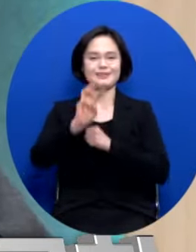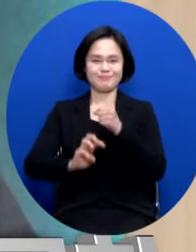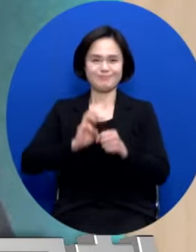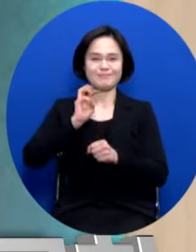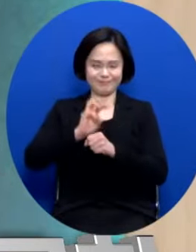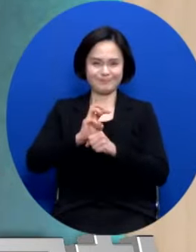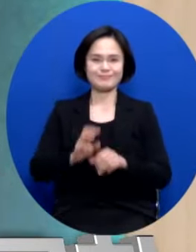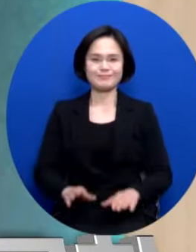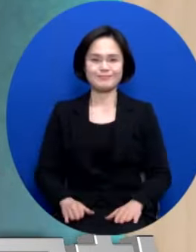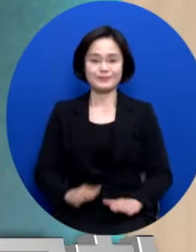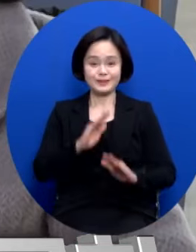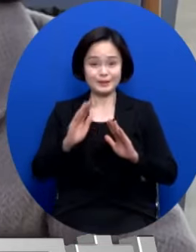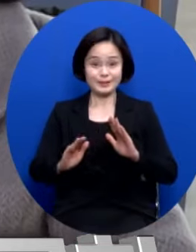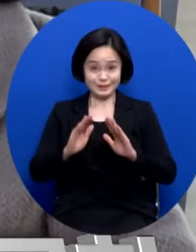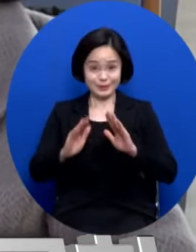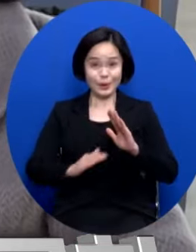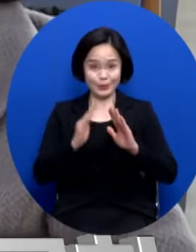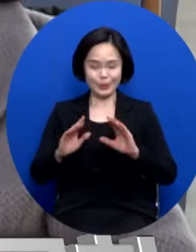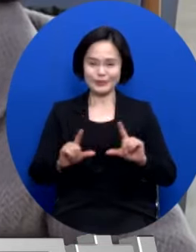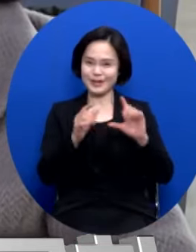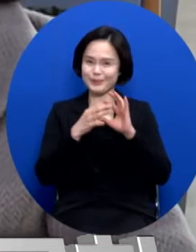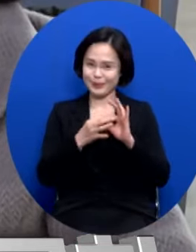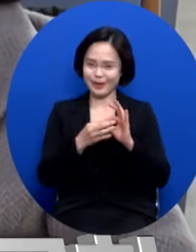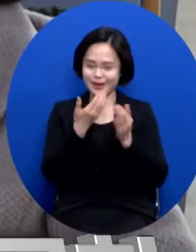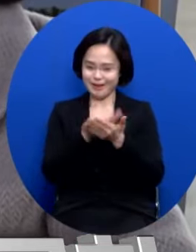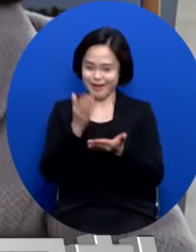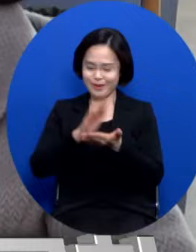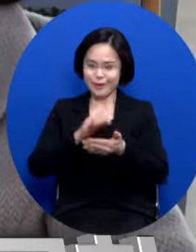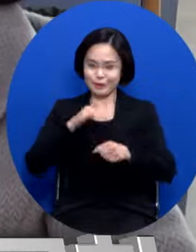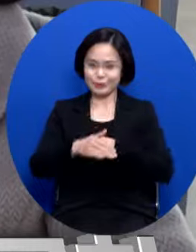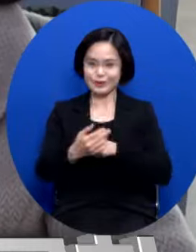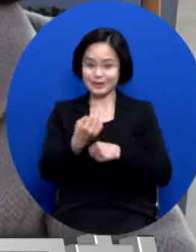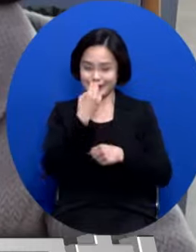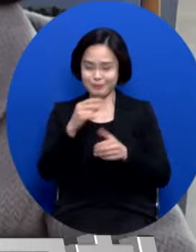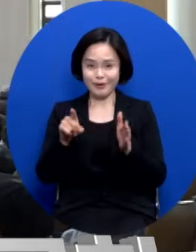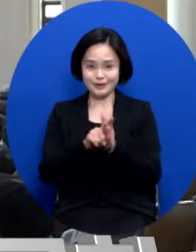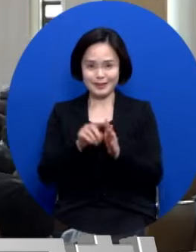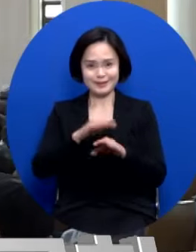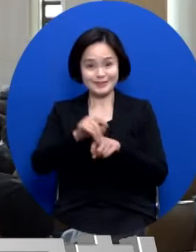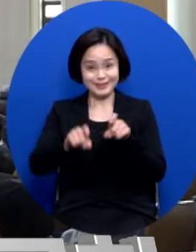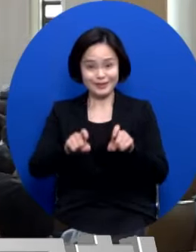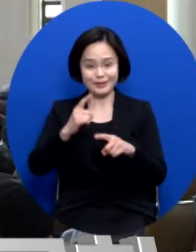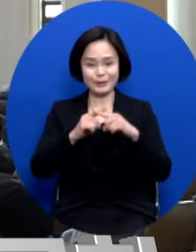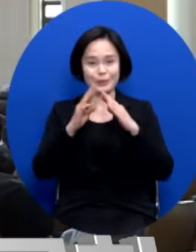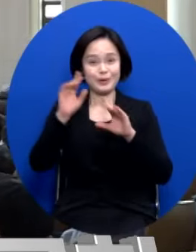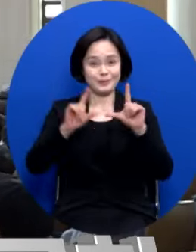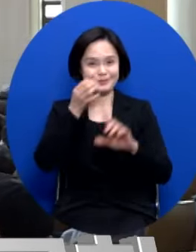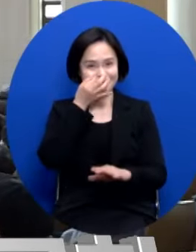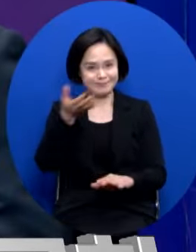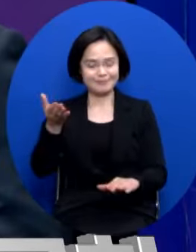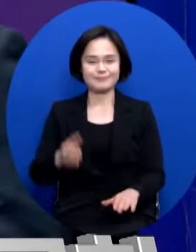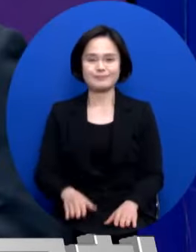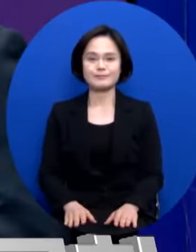맞았습니다. 전 교인이 삶에서 개혁주의 생명진학 정신을 실천하고 있는 백석대학교회 찾아가